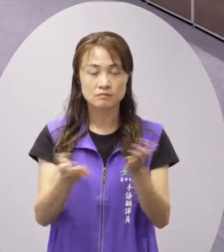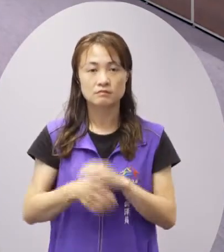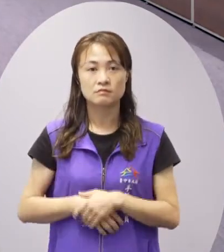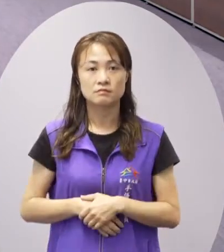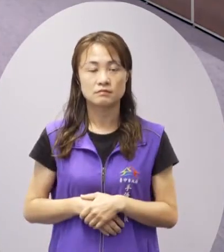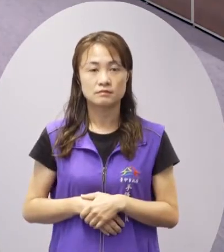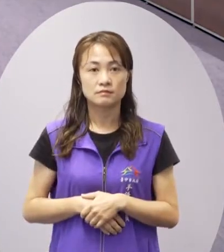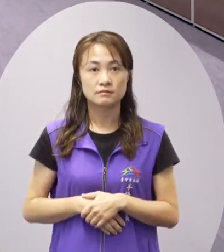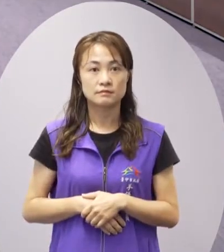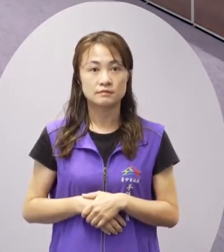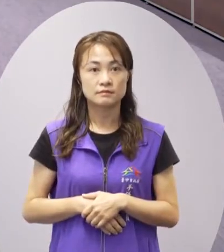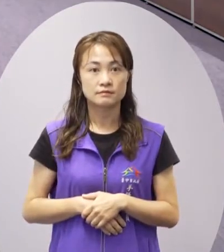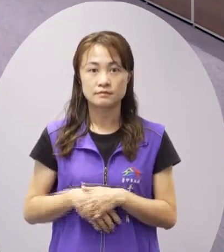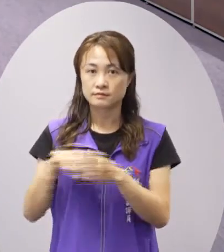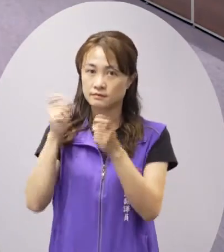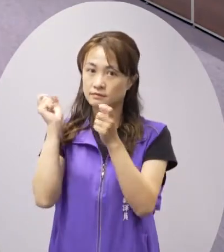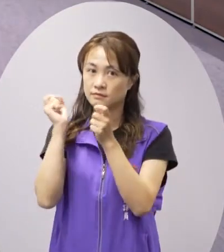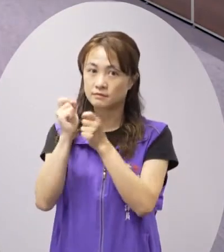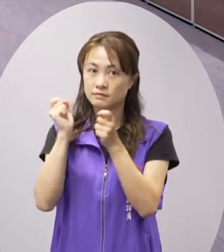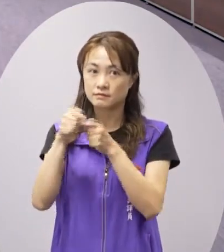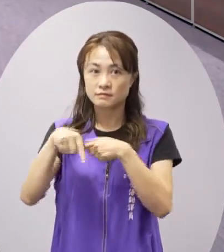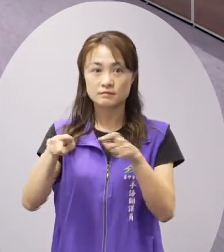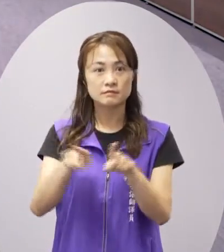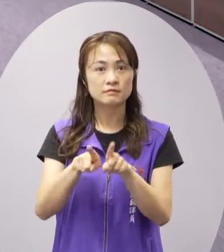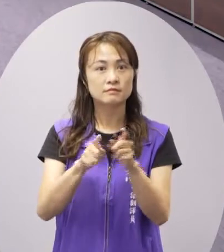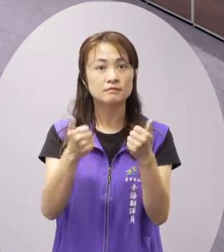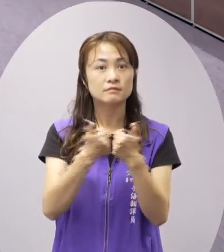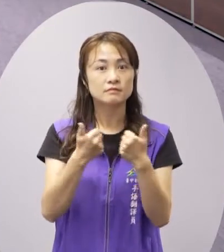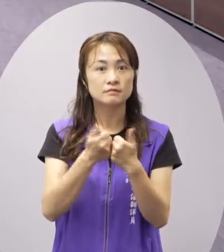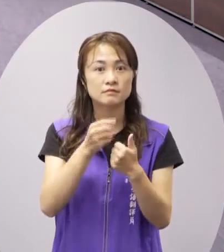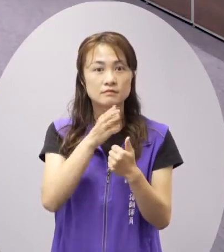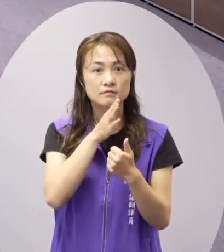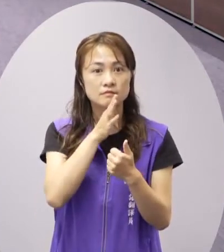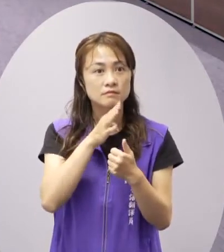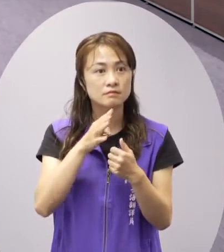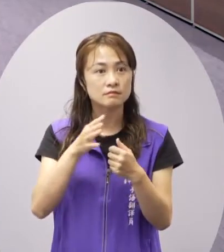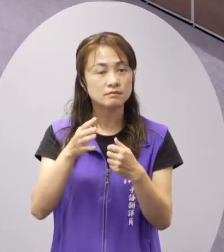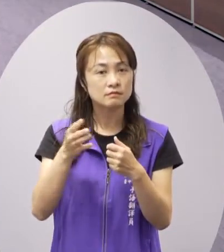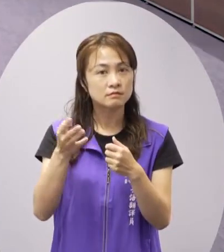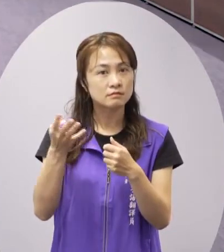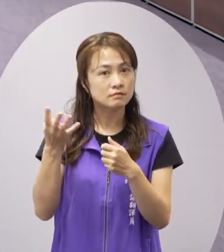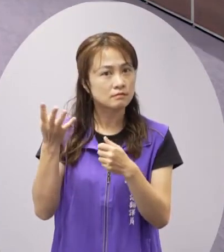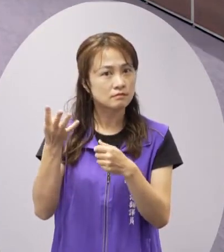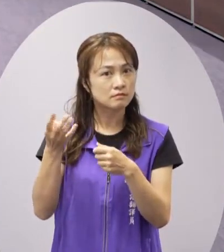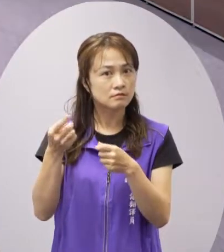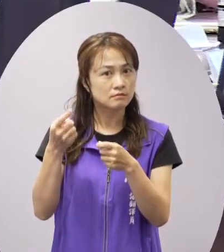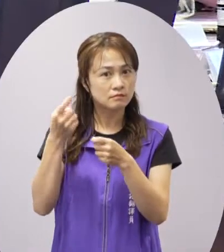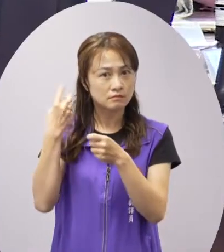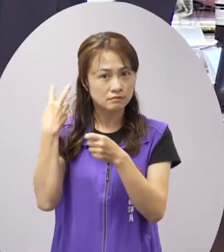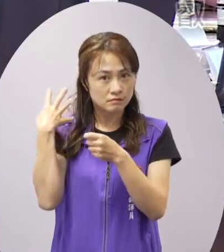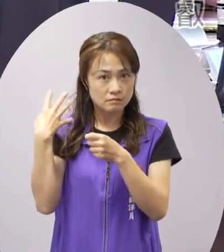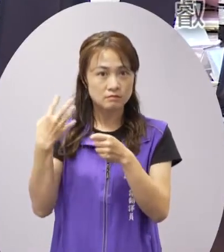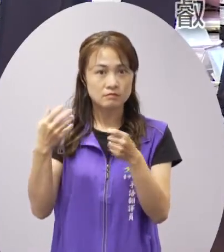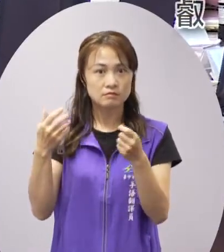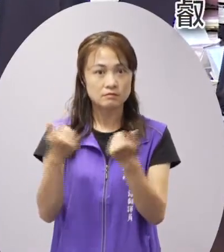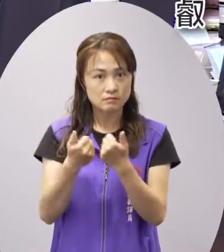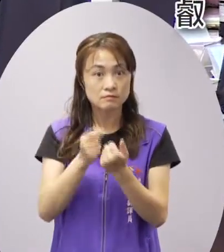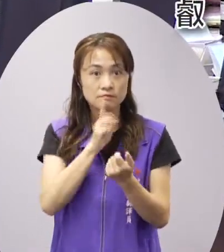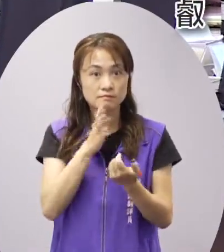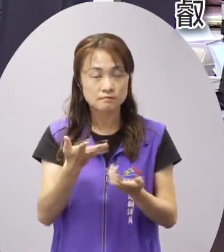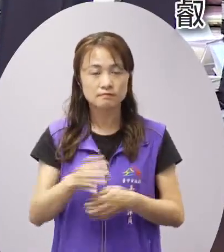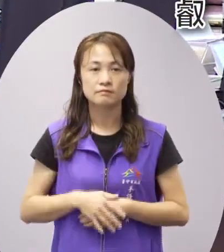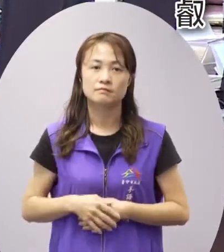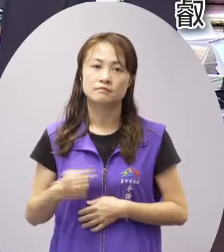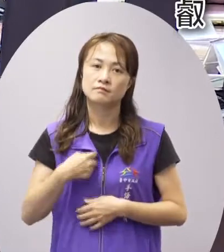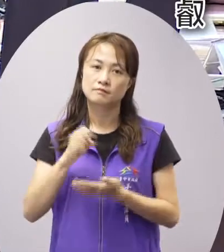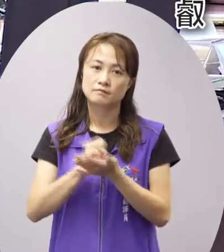说最近这个预算的会议是前两天才开的。 对，跟副市长报告，那